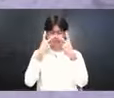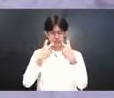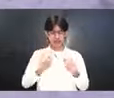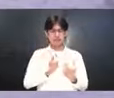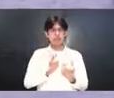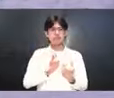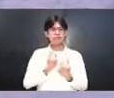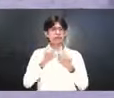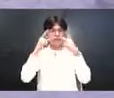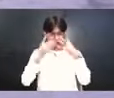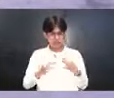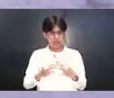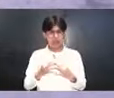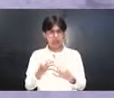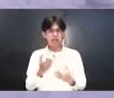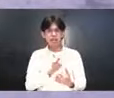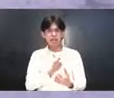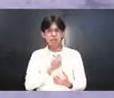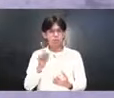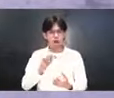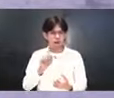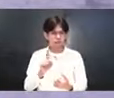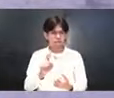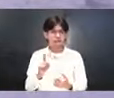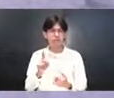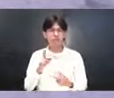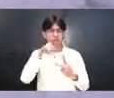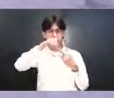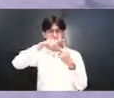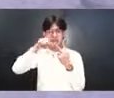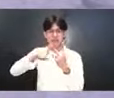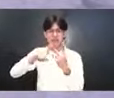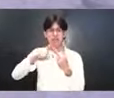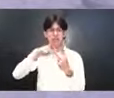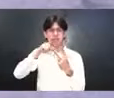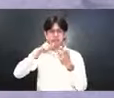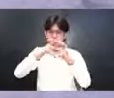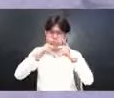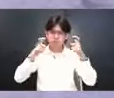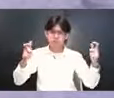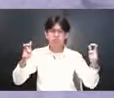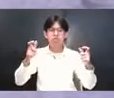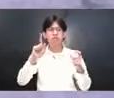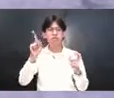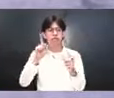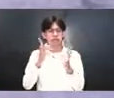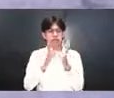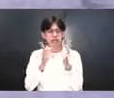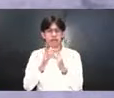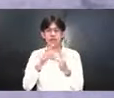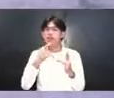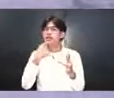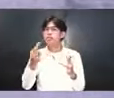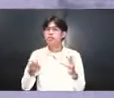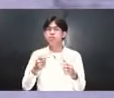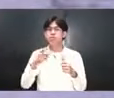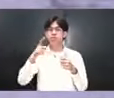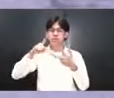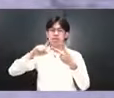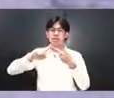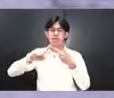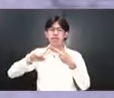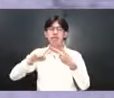and decide on these two greatest commandments. And Jesus said, the second is this, biglong may